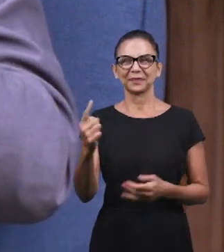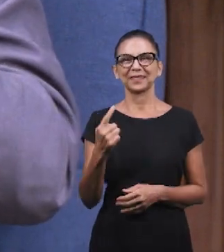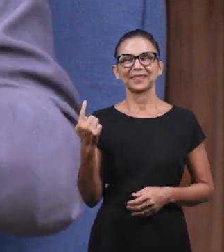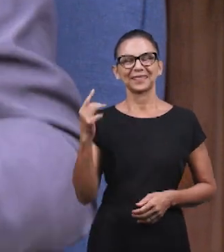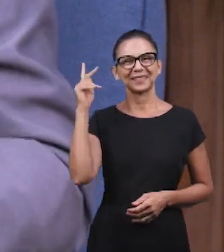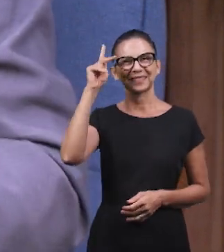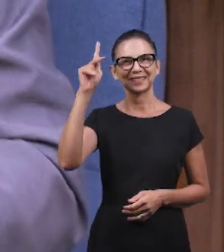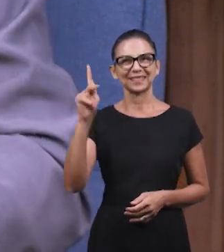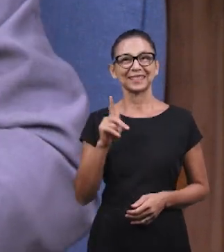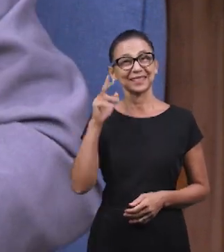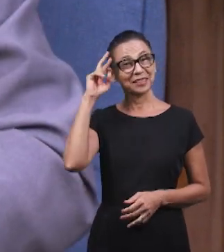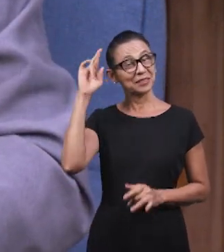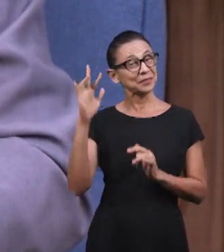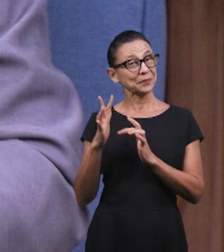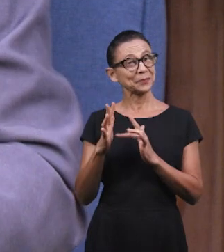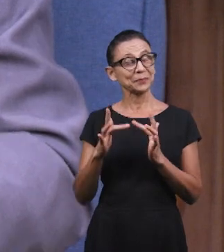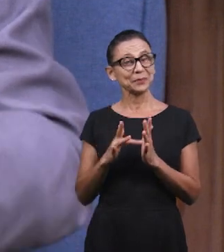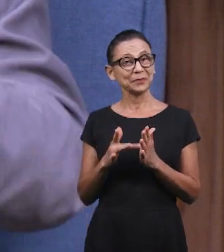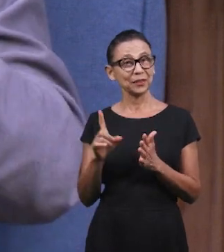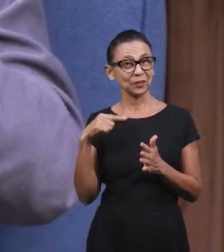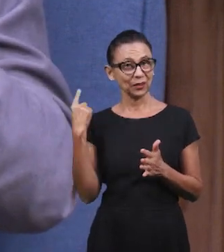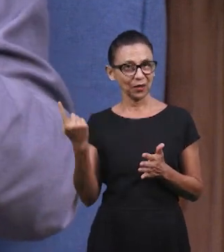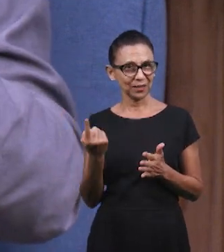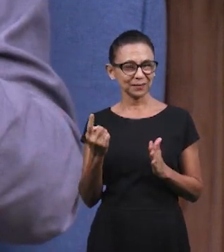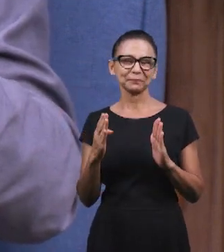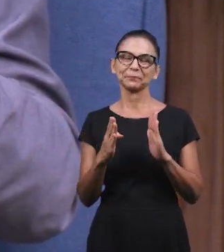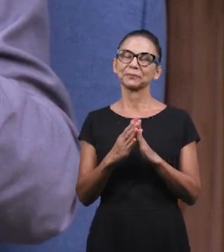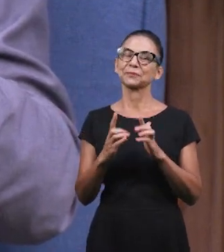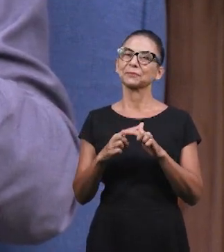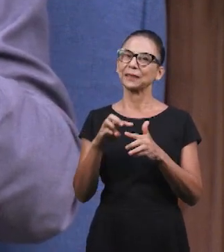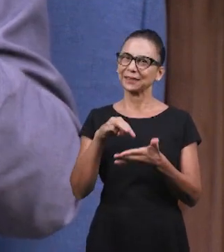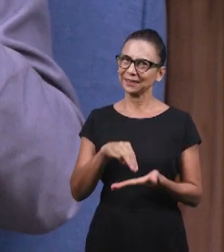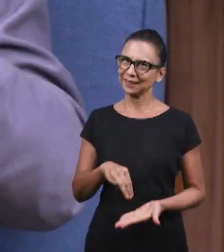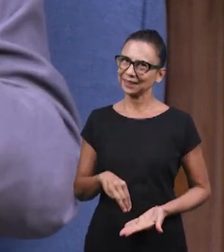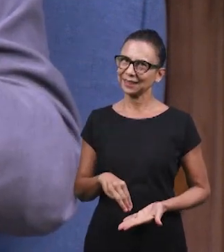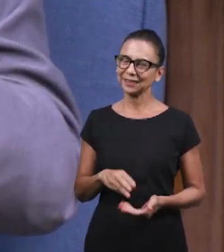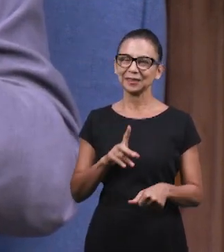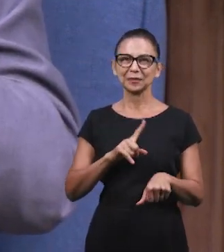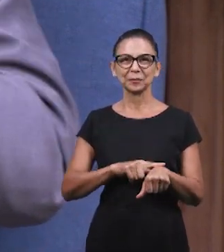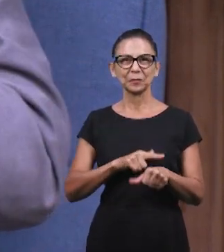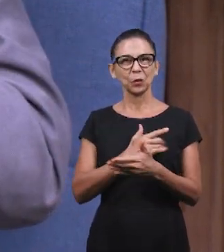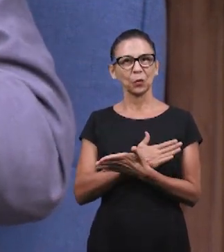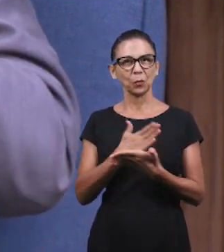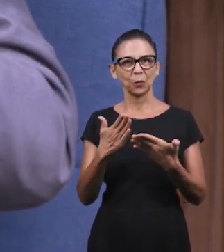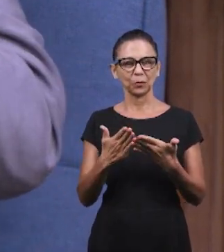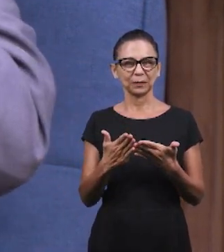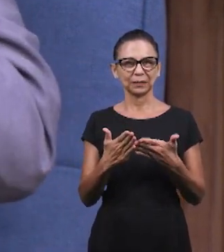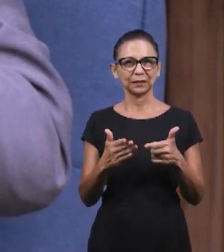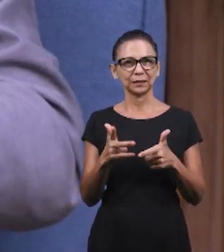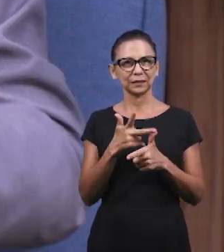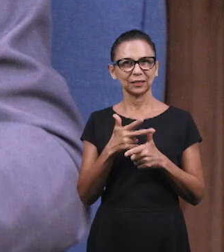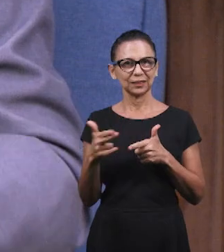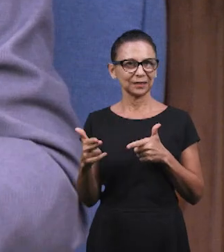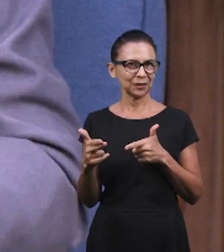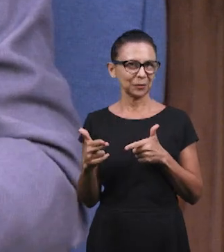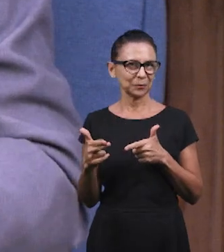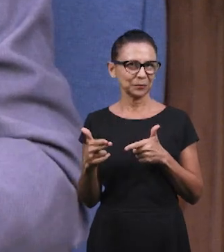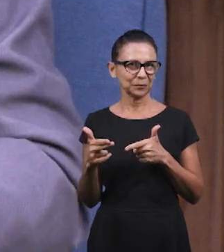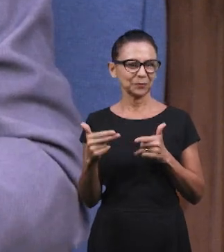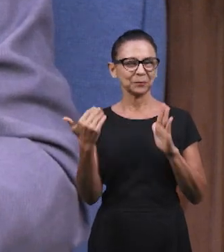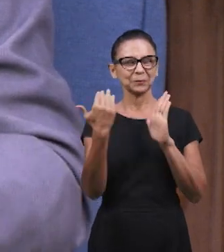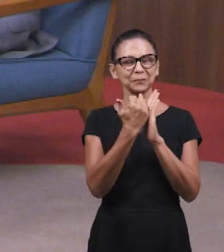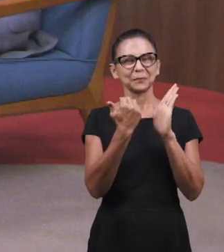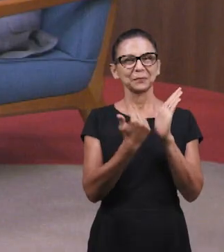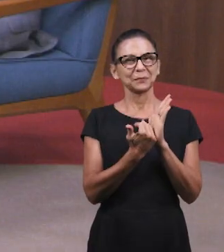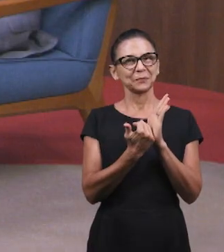Je salue à tous dans la paix du Seigneur Jésus. Nous sommes l'Église chrétienne Maranatha et nous commençons maintenant une édition de plus